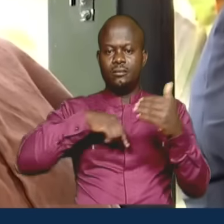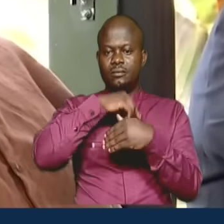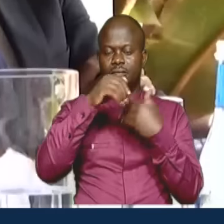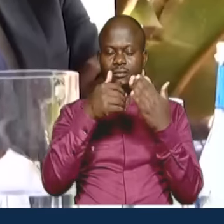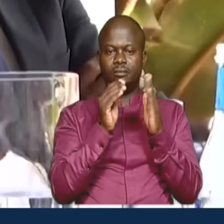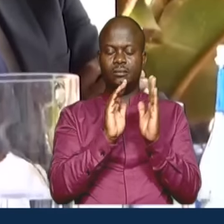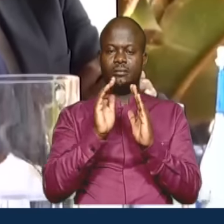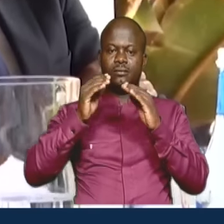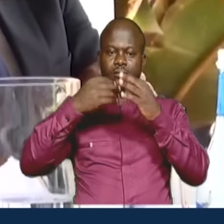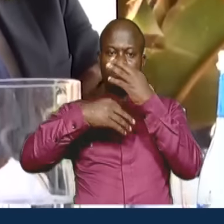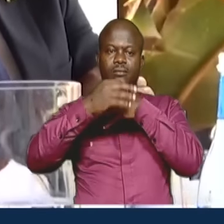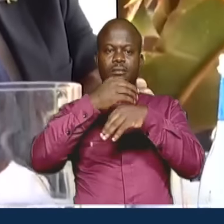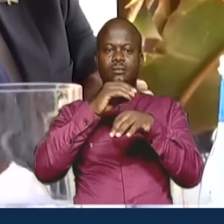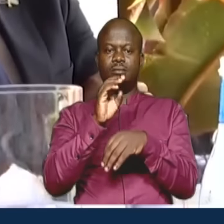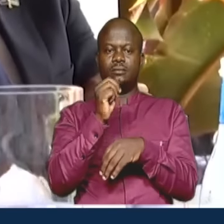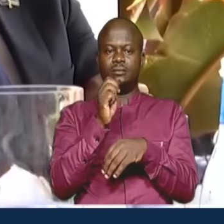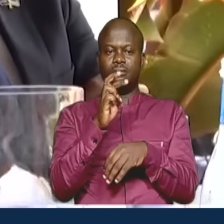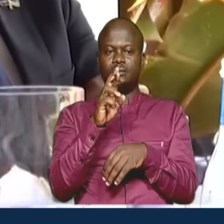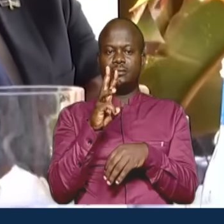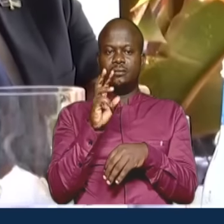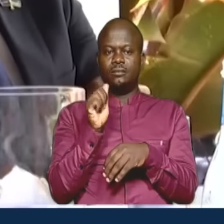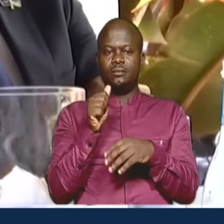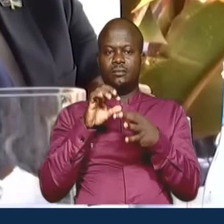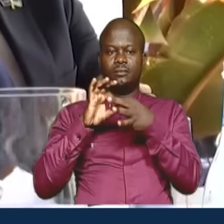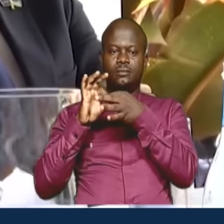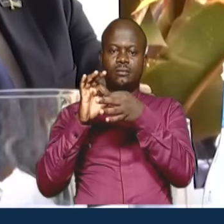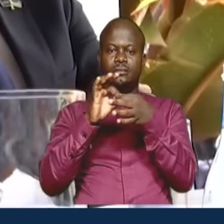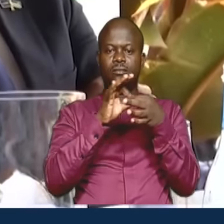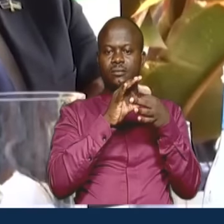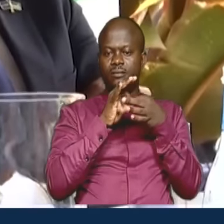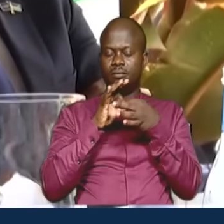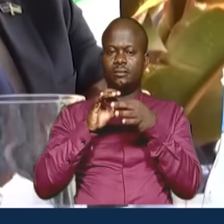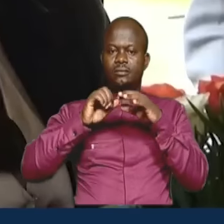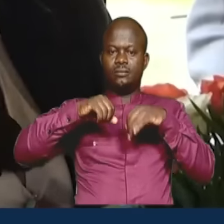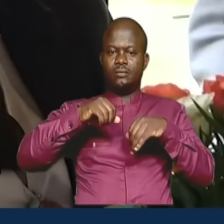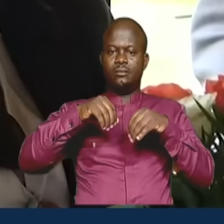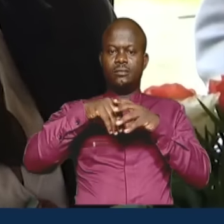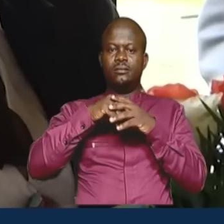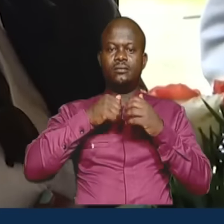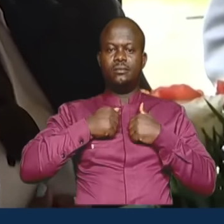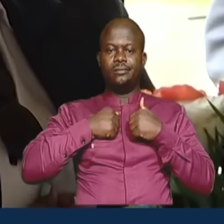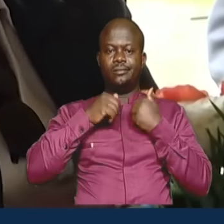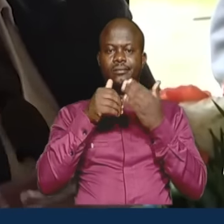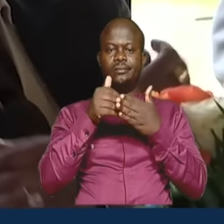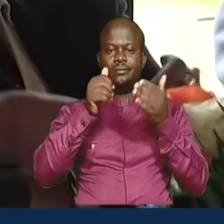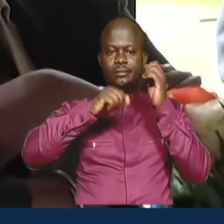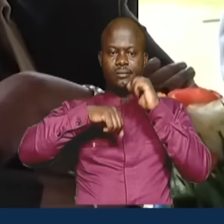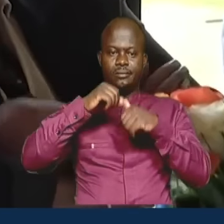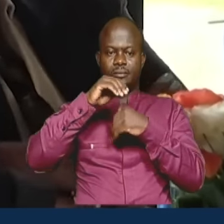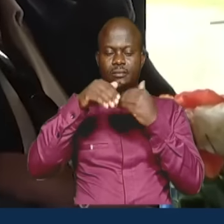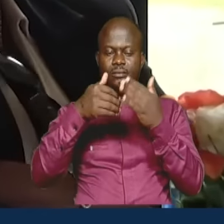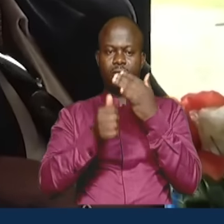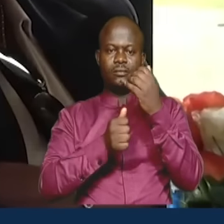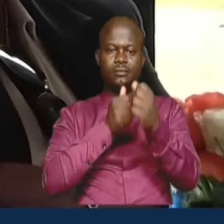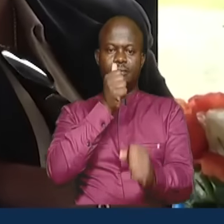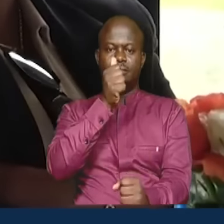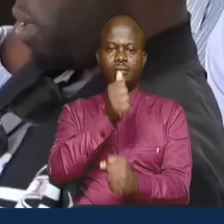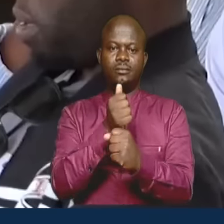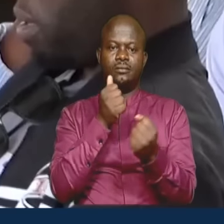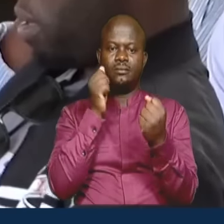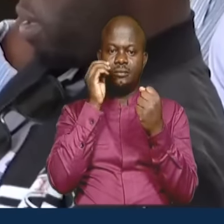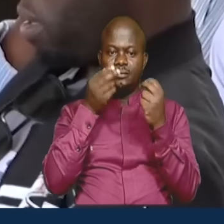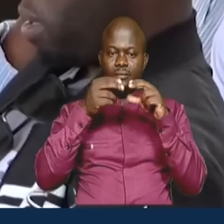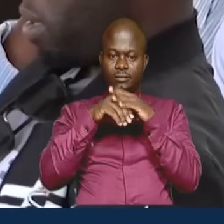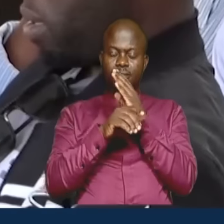ritegurwa n'uruganda rwa Sime Rwanda kufatanye na federasiyo y'umukino wa golf hano mu Rwanda rero ino rushanwa ryo mwaka rero Elizabeth